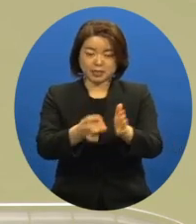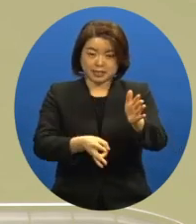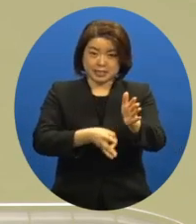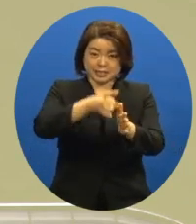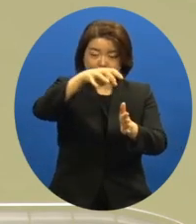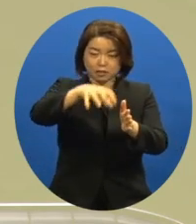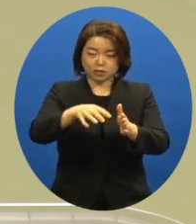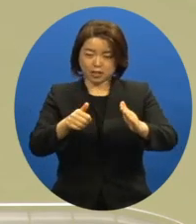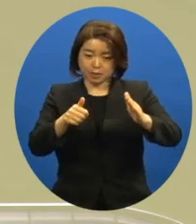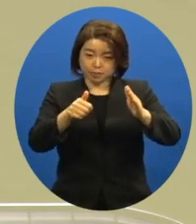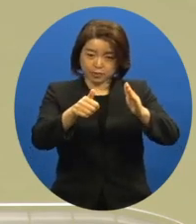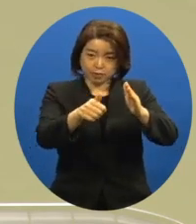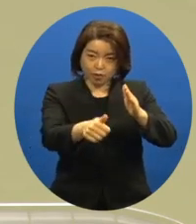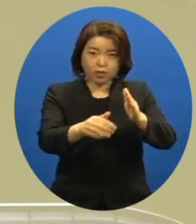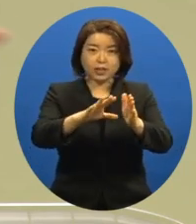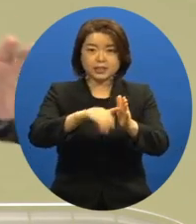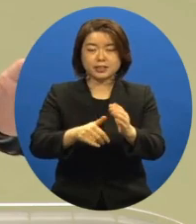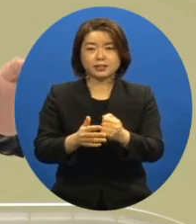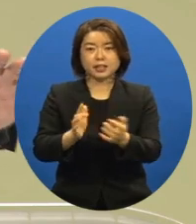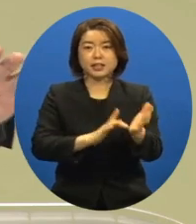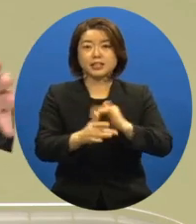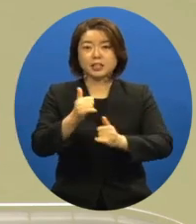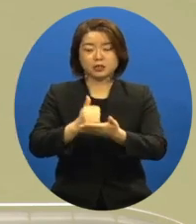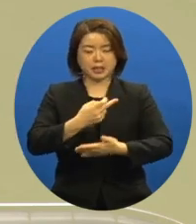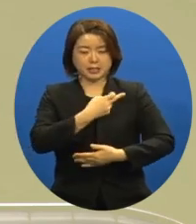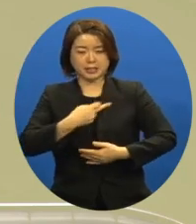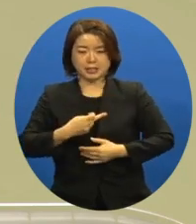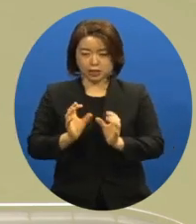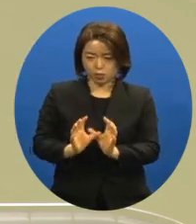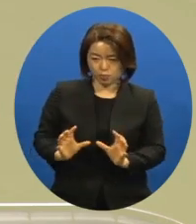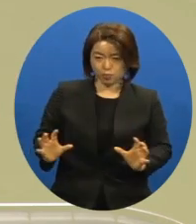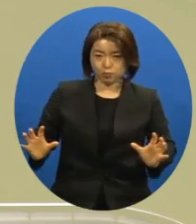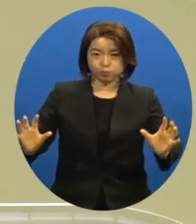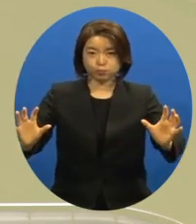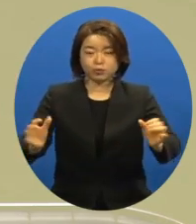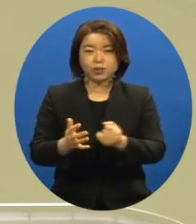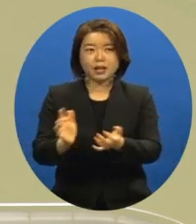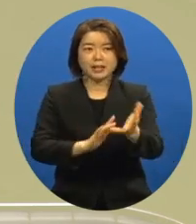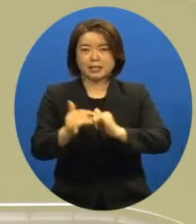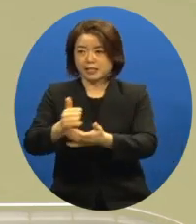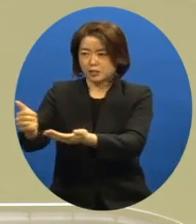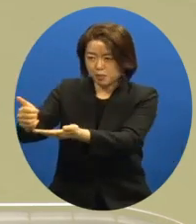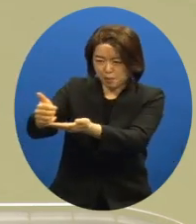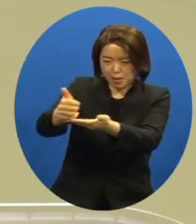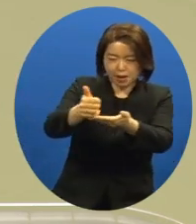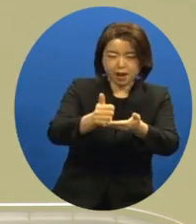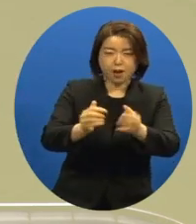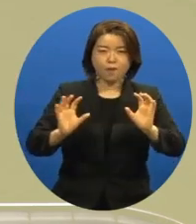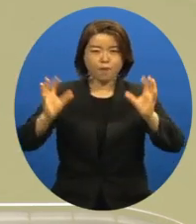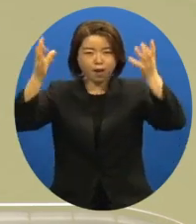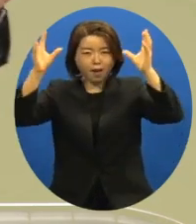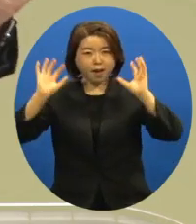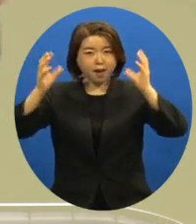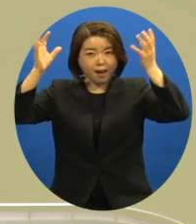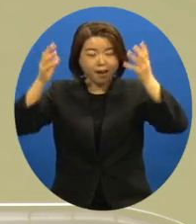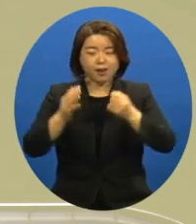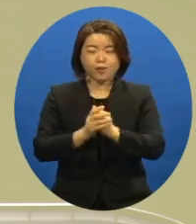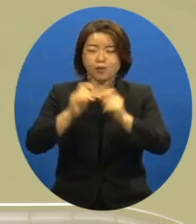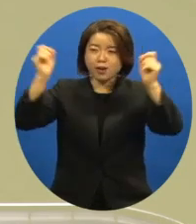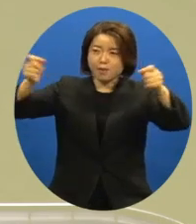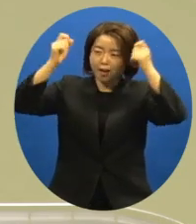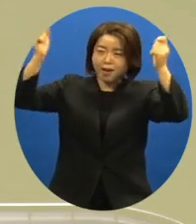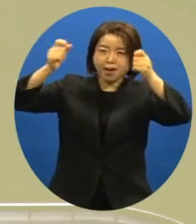때 예수님의 제자들과 그 무리들이 예수님을 맞아들이면서 환영을 하고 종려나무